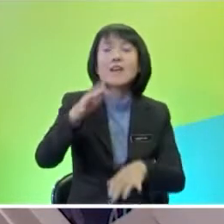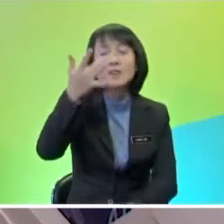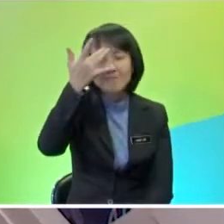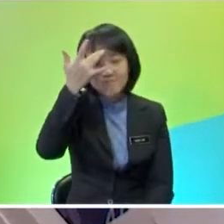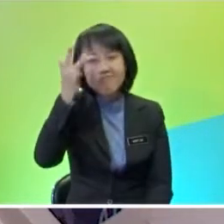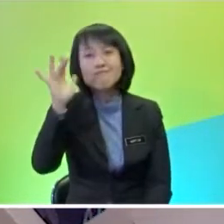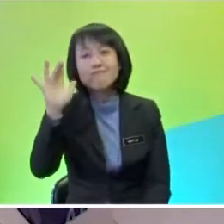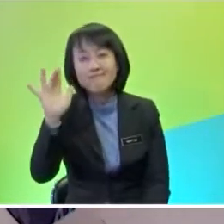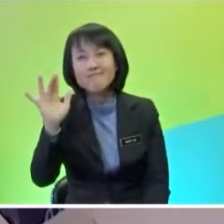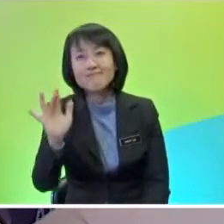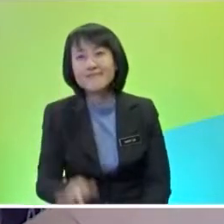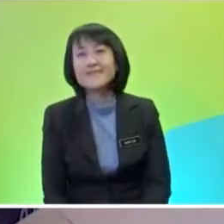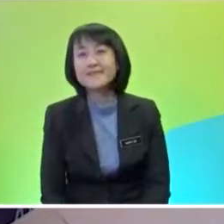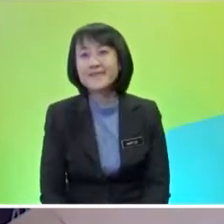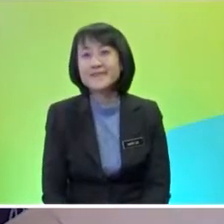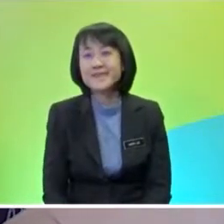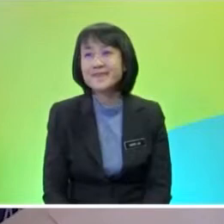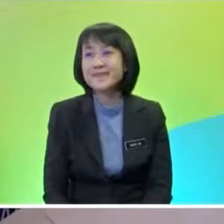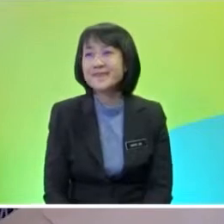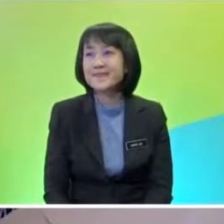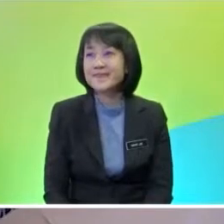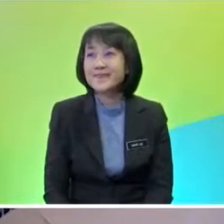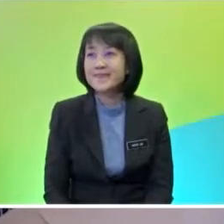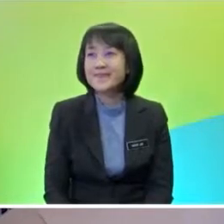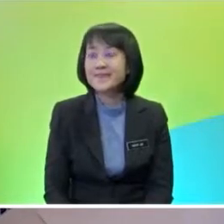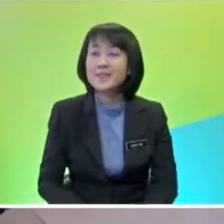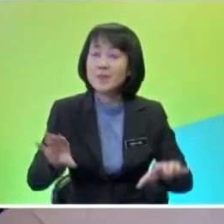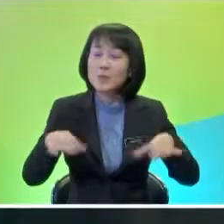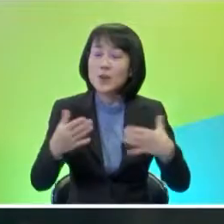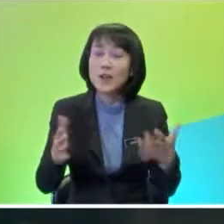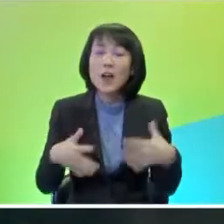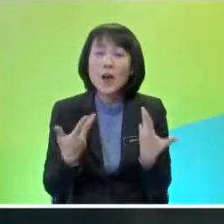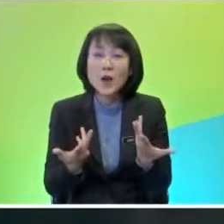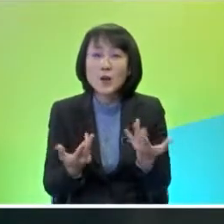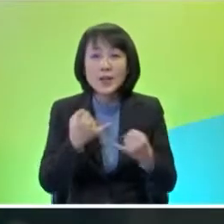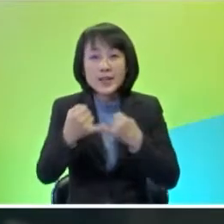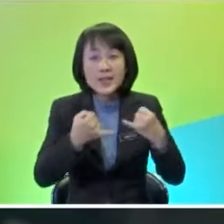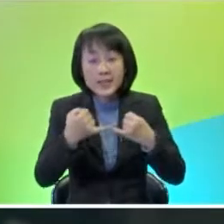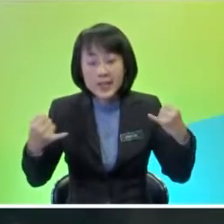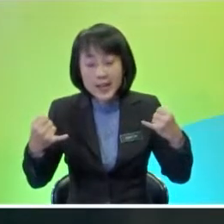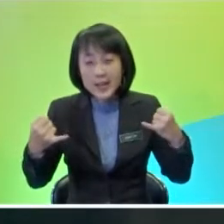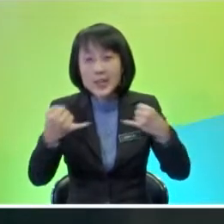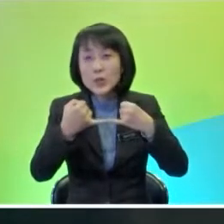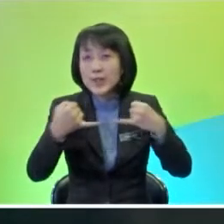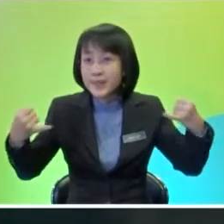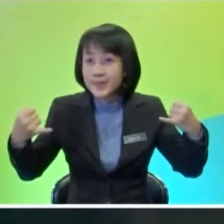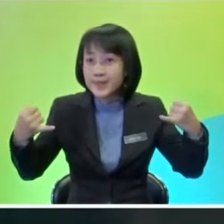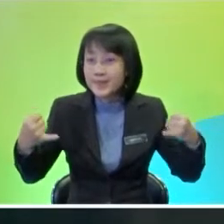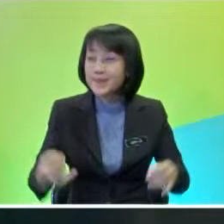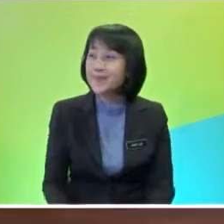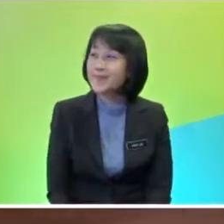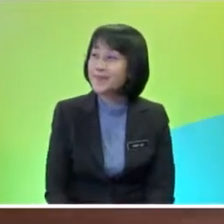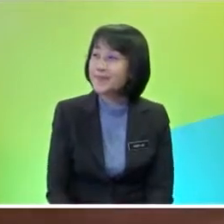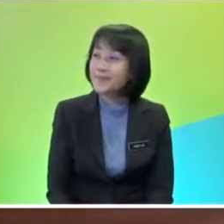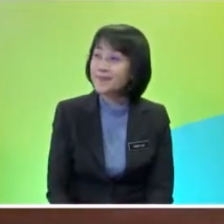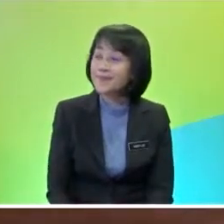dan menggunakan kamera yang baru kita pelajari Kenapa macam itu kita ikat menggunakan tali ah Lepas tuh kita